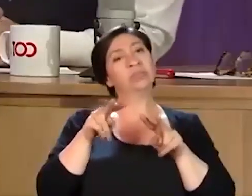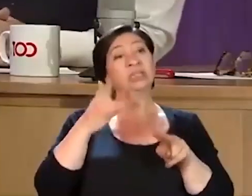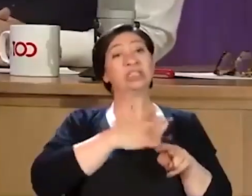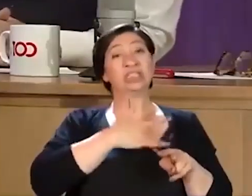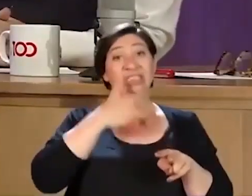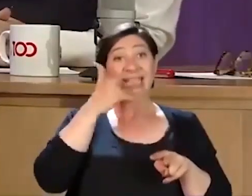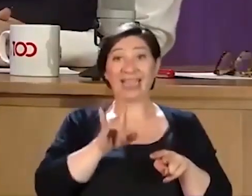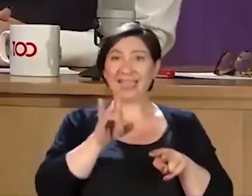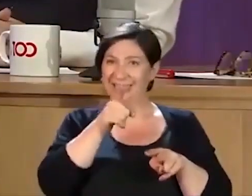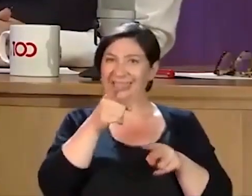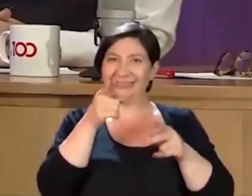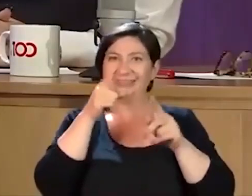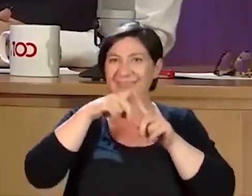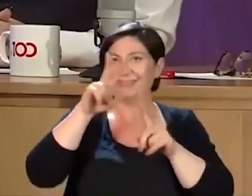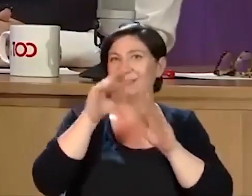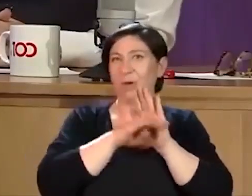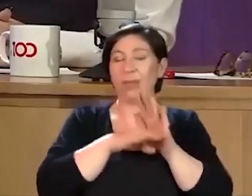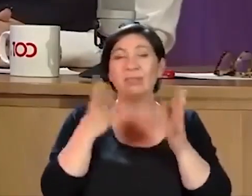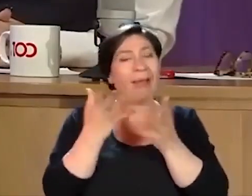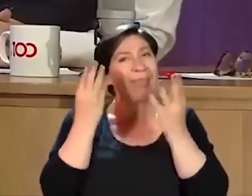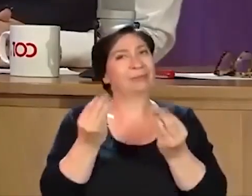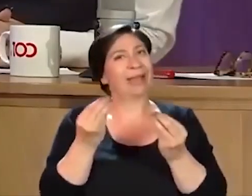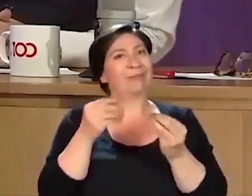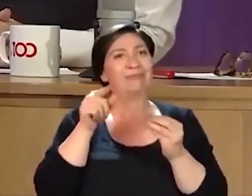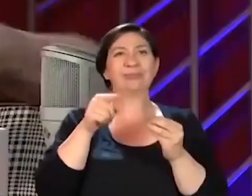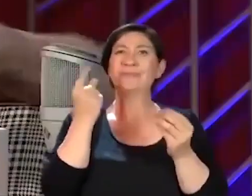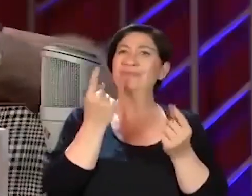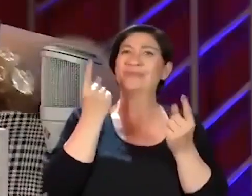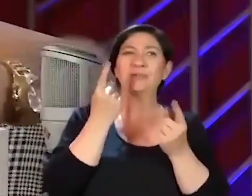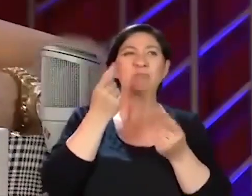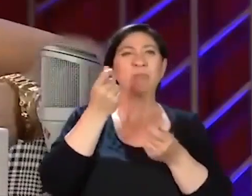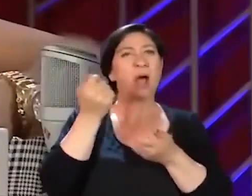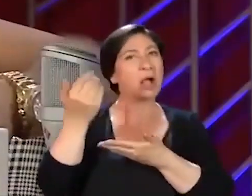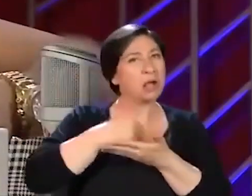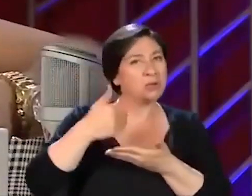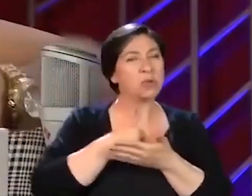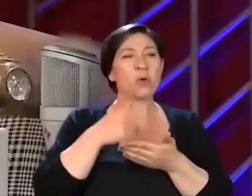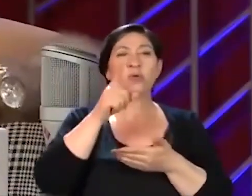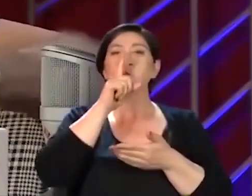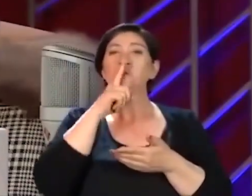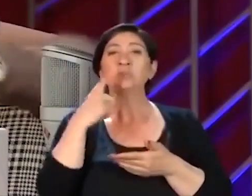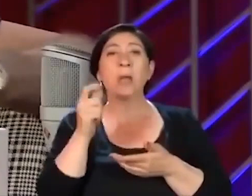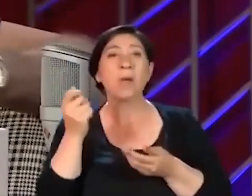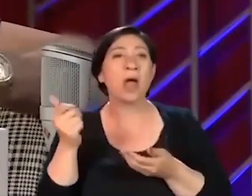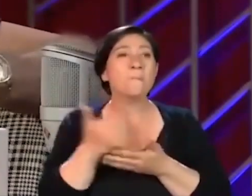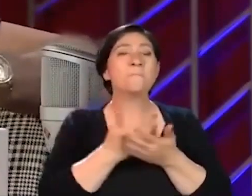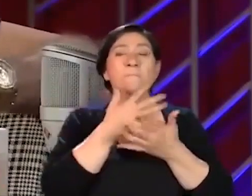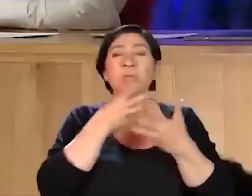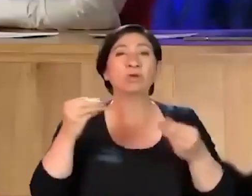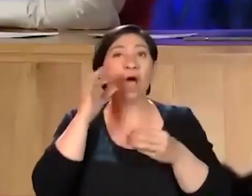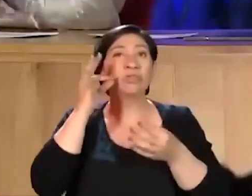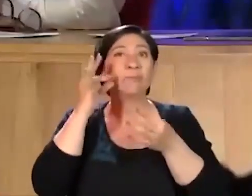canlı yayınımızı şöyle düşünüyoruz Ne kadar güzel buradan bir bütçe akıyor bunar 100.000 yüz binlerce milyonlarca